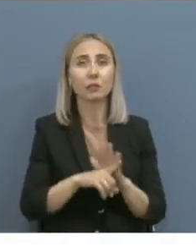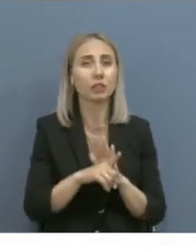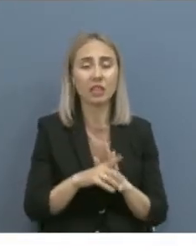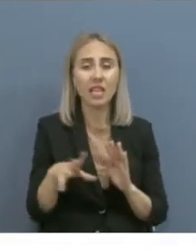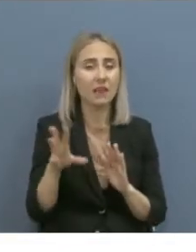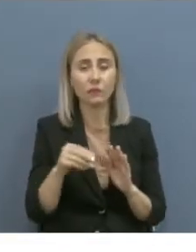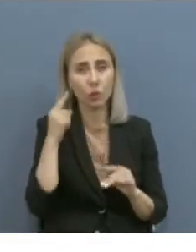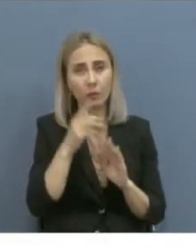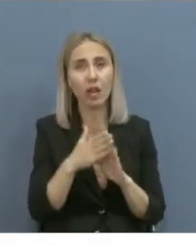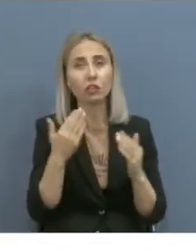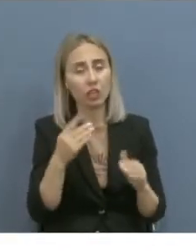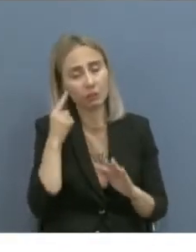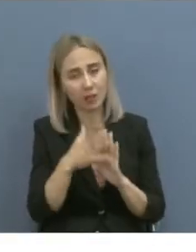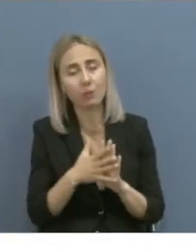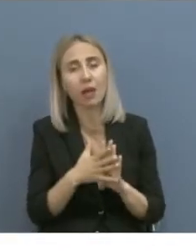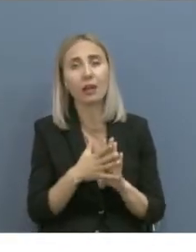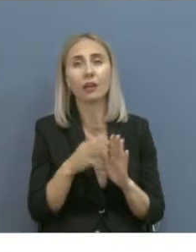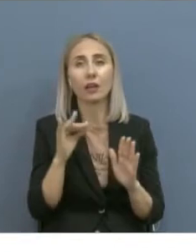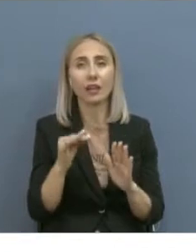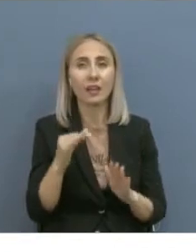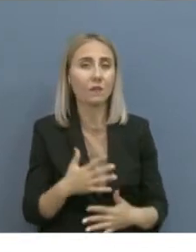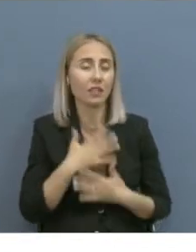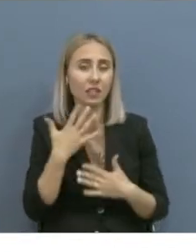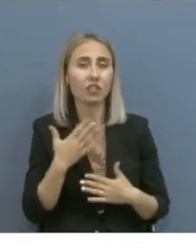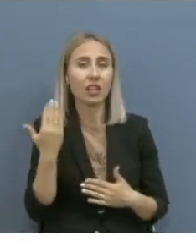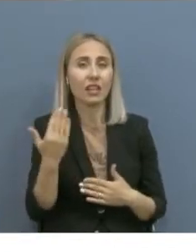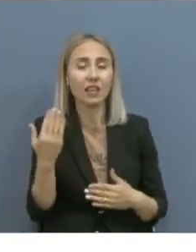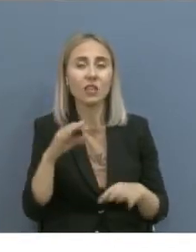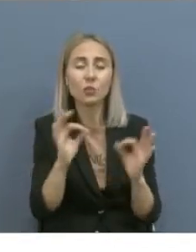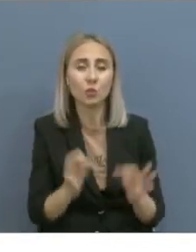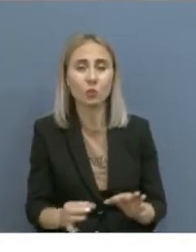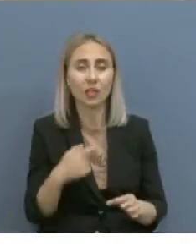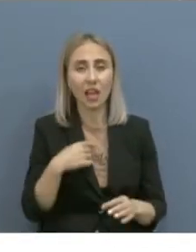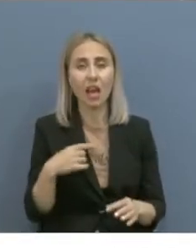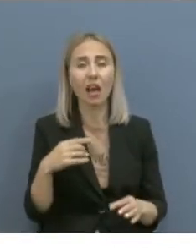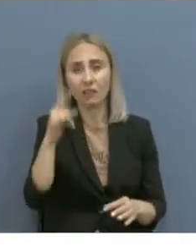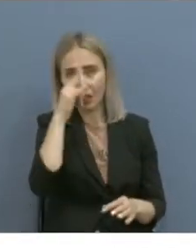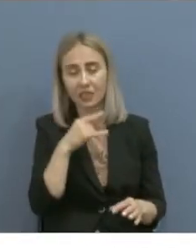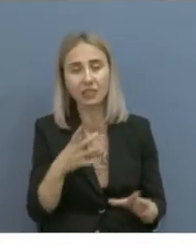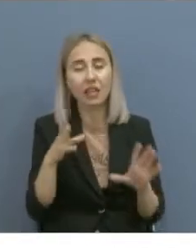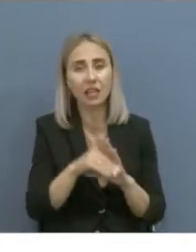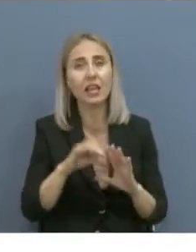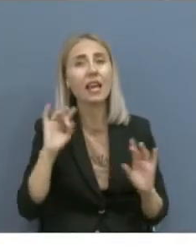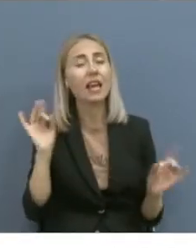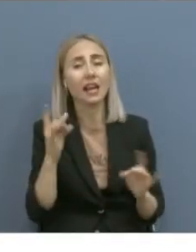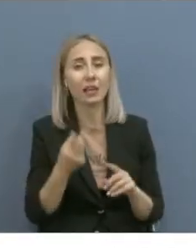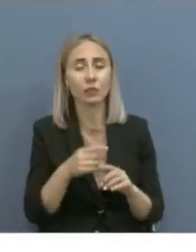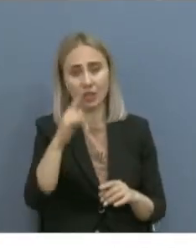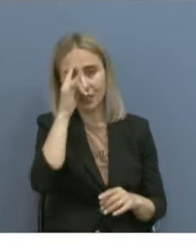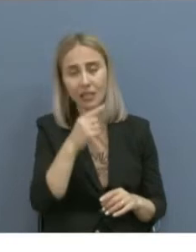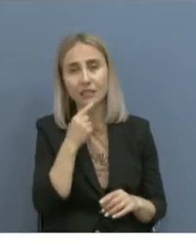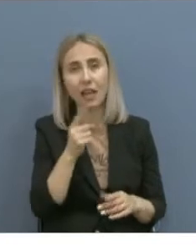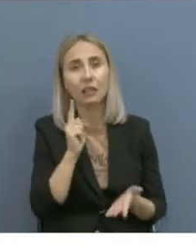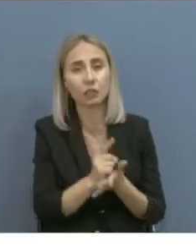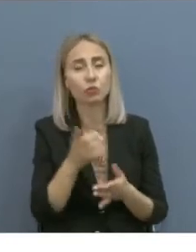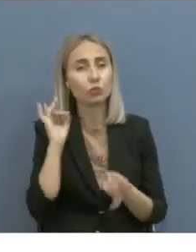бірақ сол кезде түсіне қоймайтынмын. Қазіргі уақытта айтыстардың бәрін тыңдаймын. Қазақ елі, барлығымыздың үйде